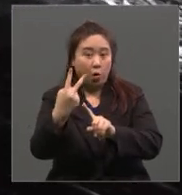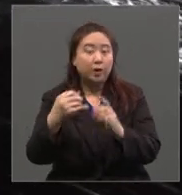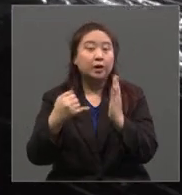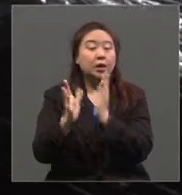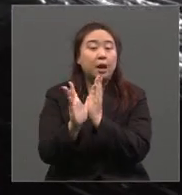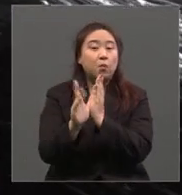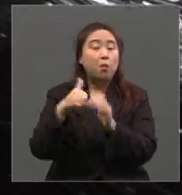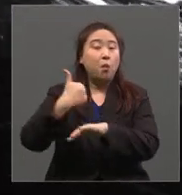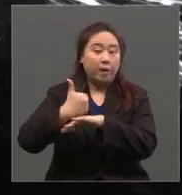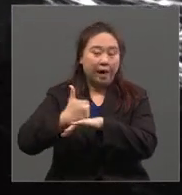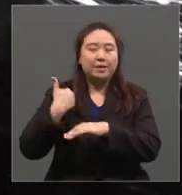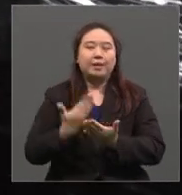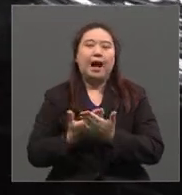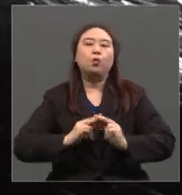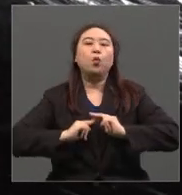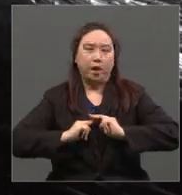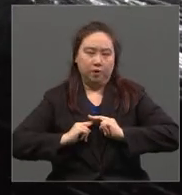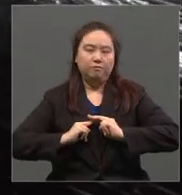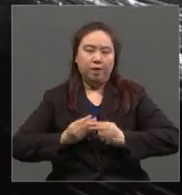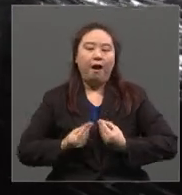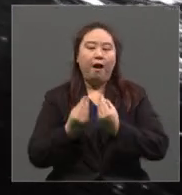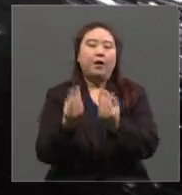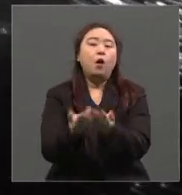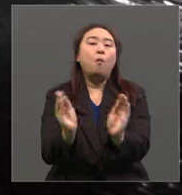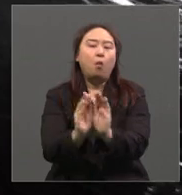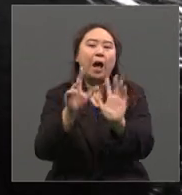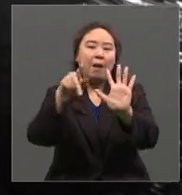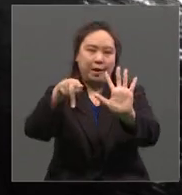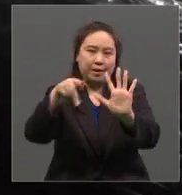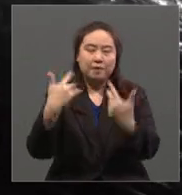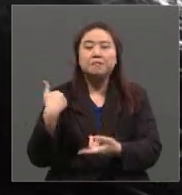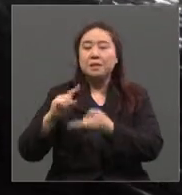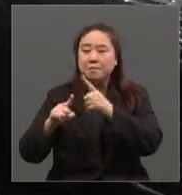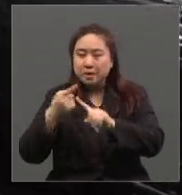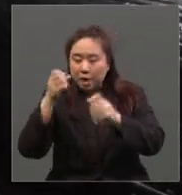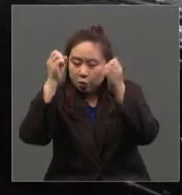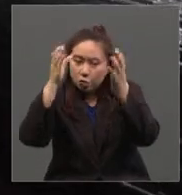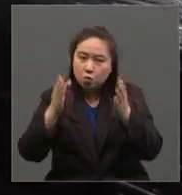จังหวัดชัยภูมิได้มอบเงินส่วนตัวให้กับครอบครัวอีก 5,000 บาทนอกจากนั้นก็มีเพื่อน